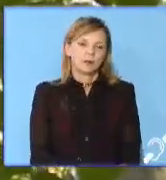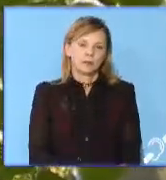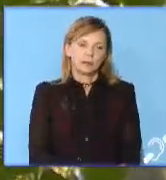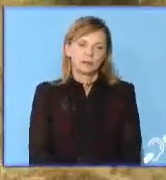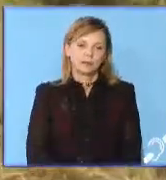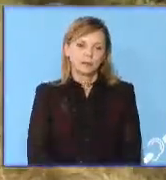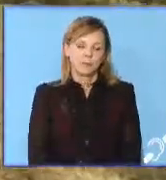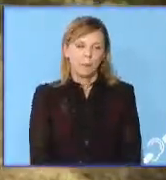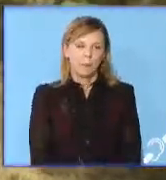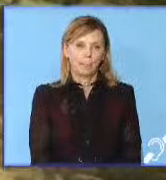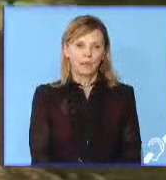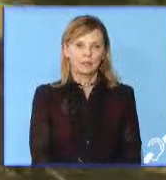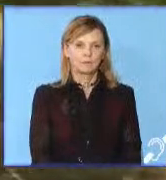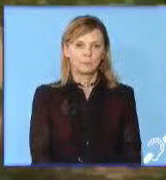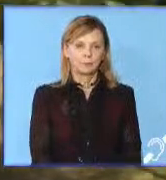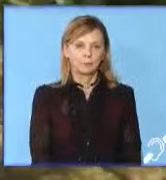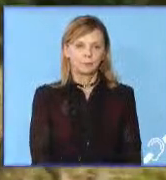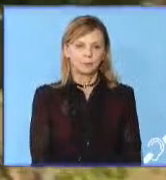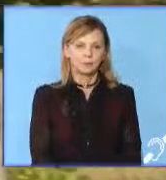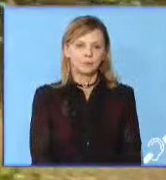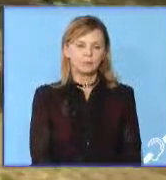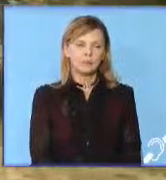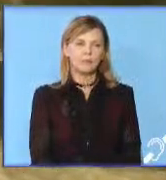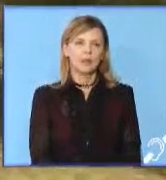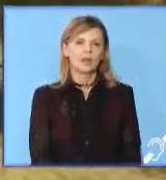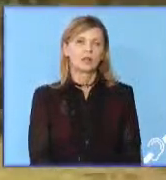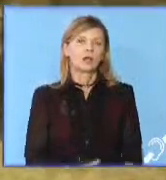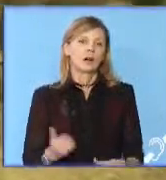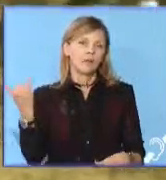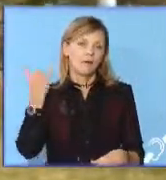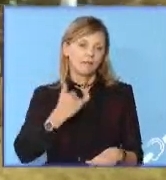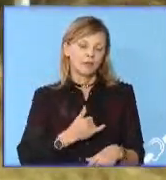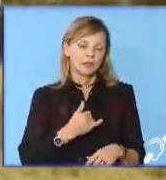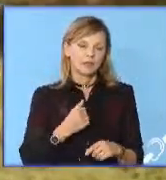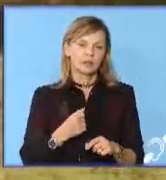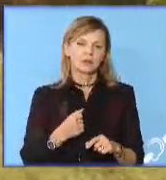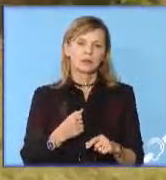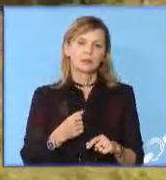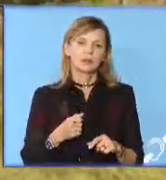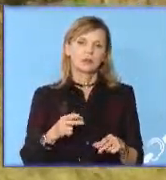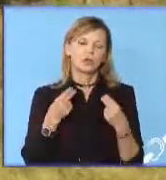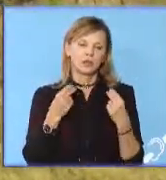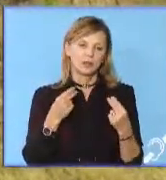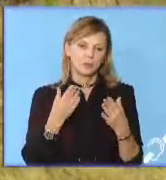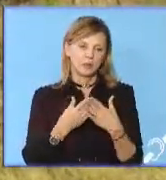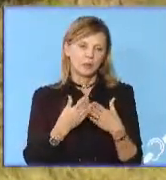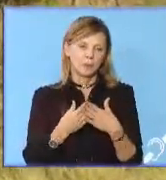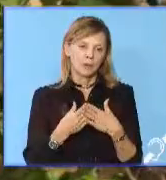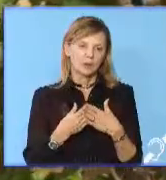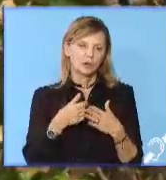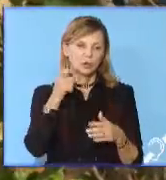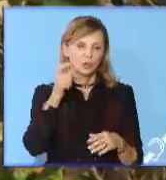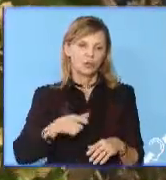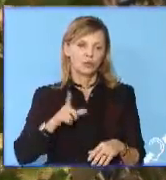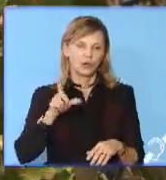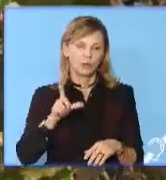din costurile eligibile. Deci se va veni cu parte de cofinanțare din partea fermierilor. Deci